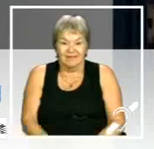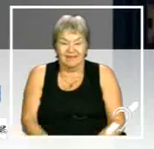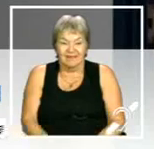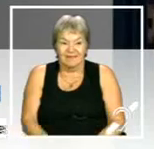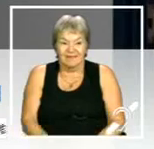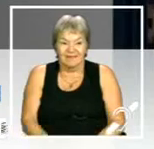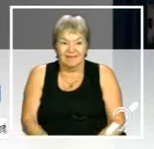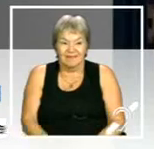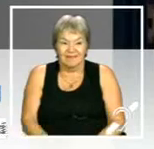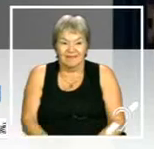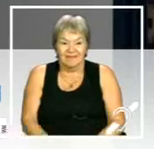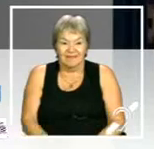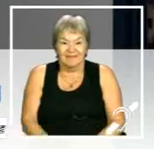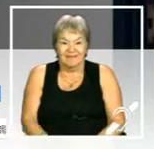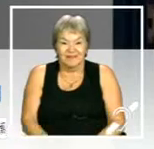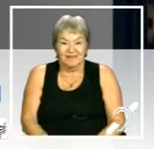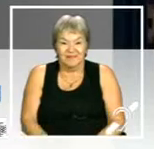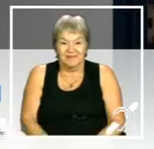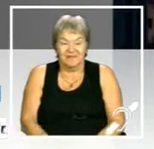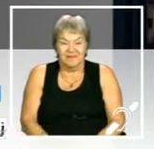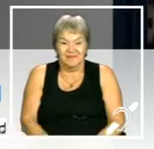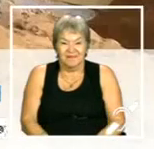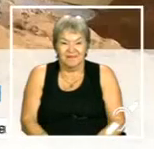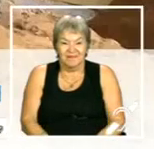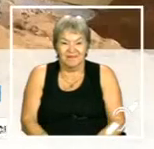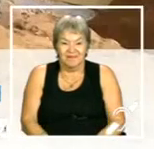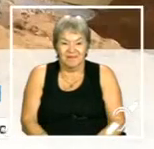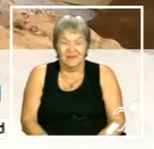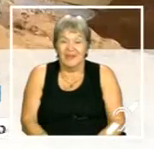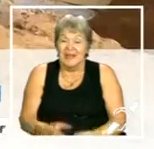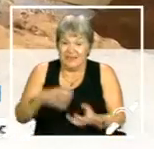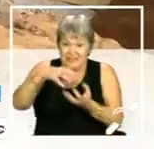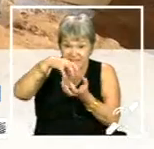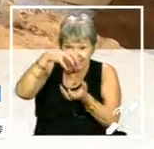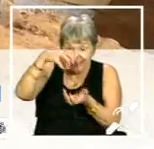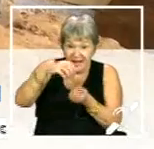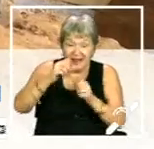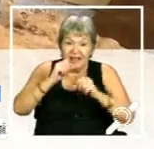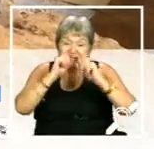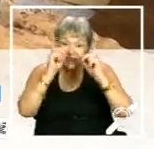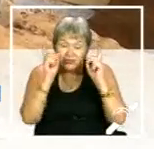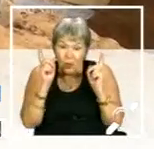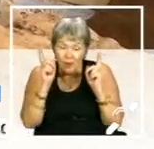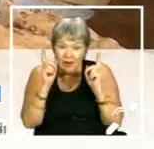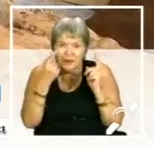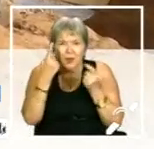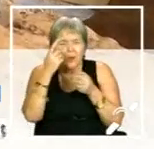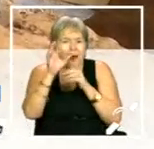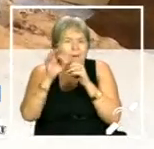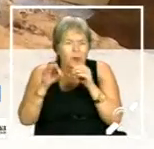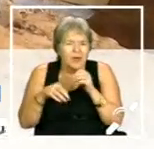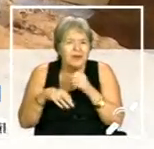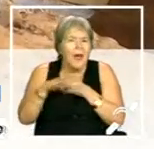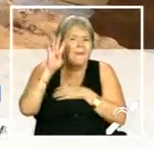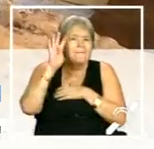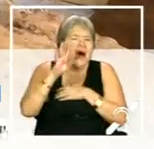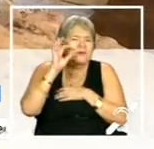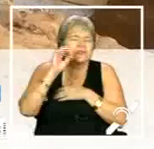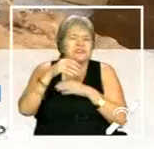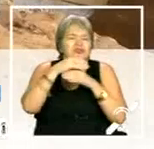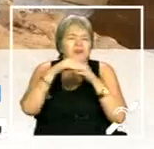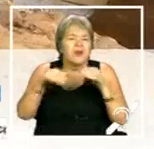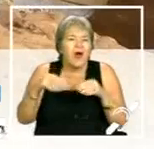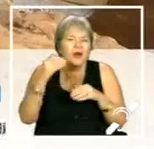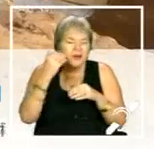stars sort of have to align in the right manner for that to happen. Sticlele au fost descoperite grație unui proiect de 40 de milioane de